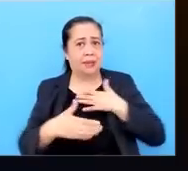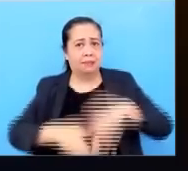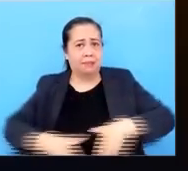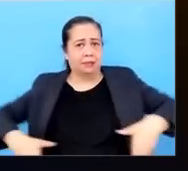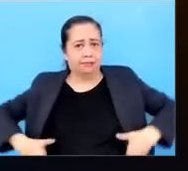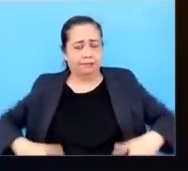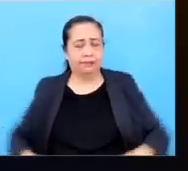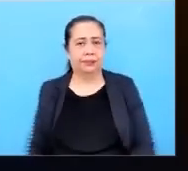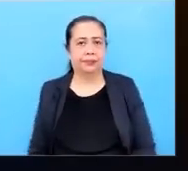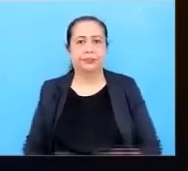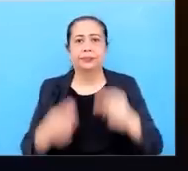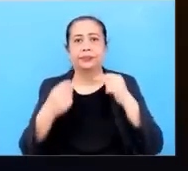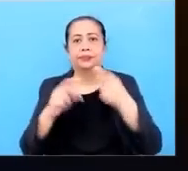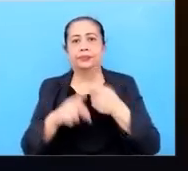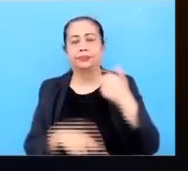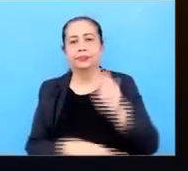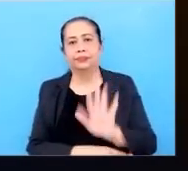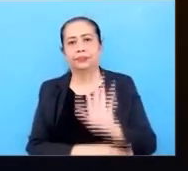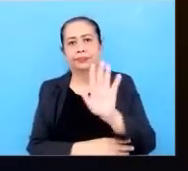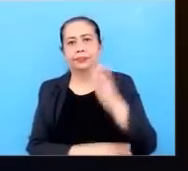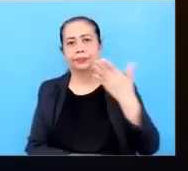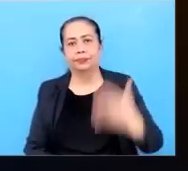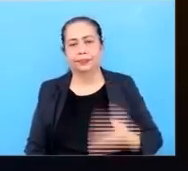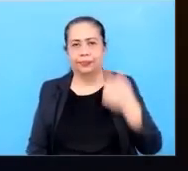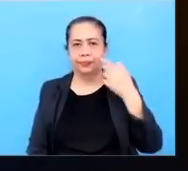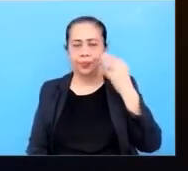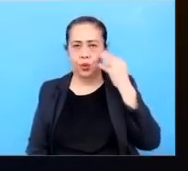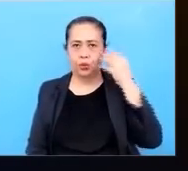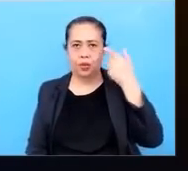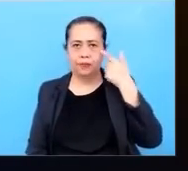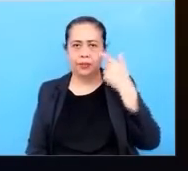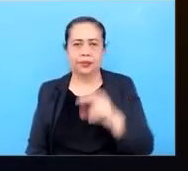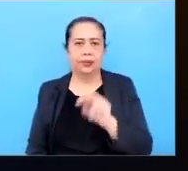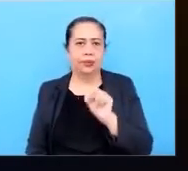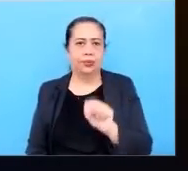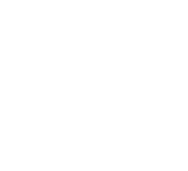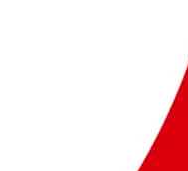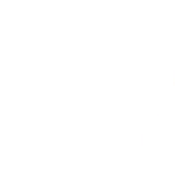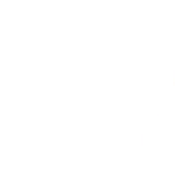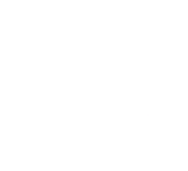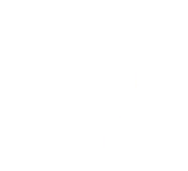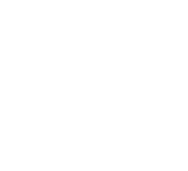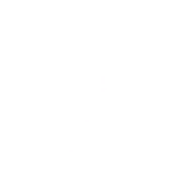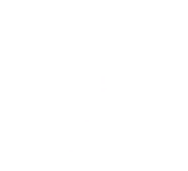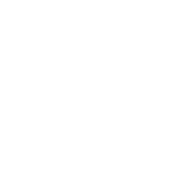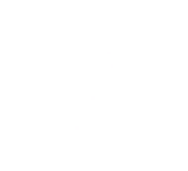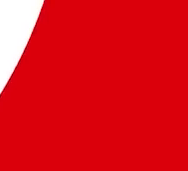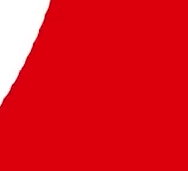Nagbabalita mula sa frontline, Mon Guadres, News 5.